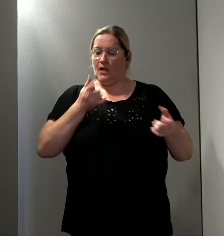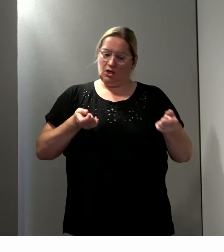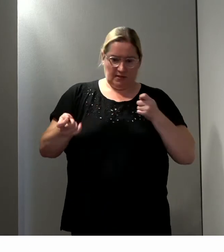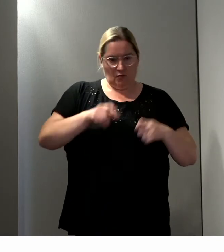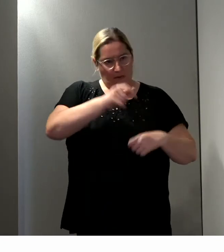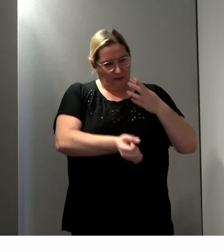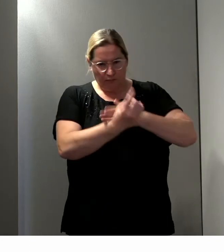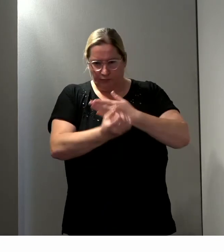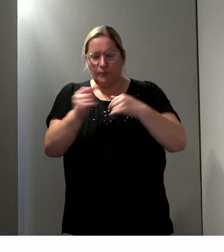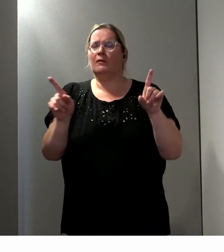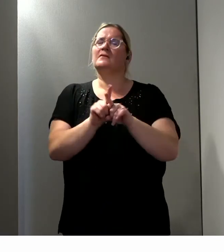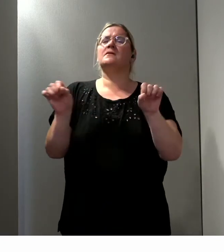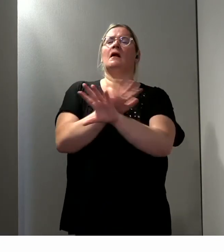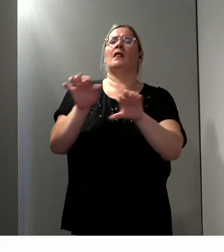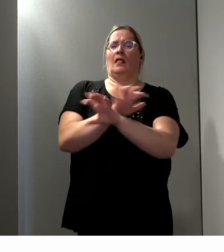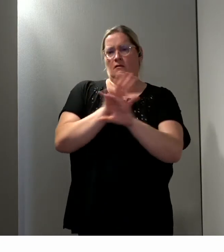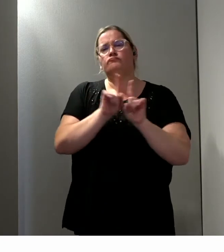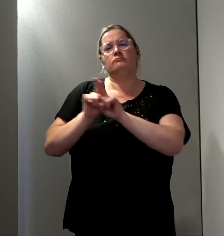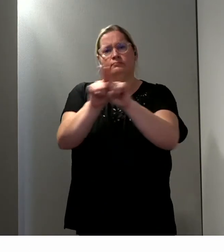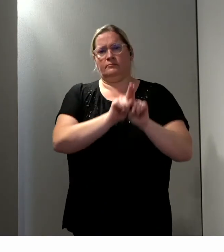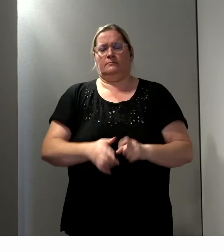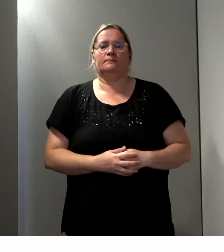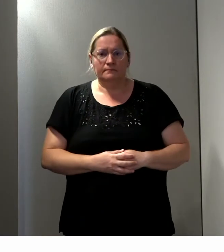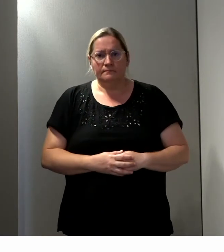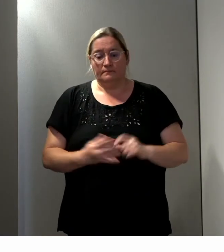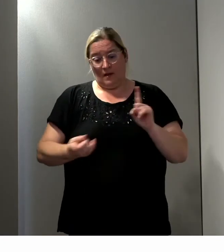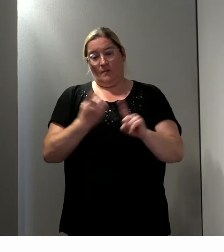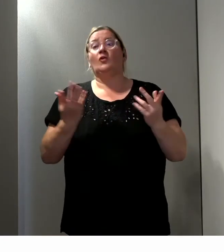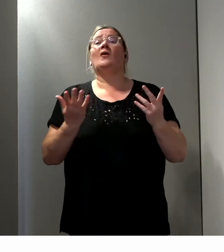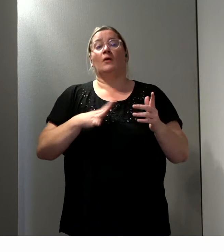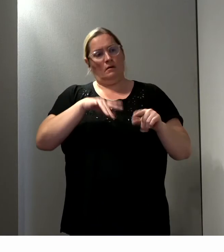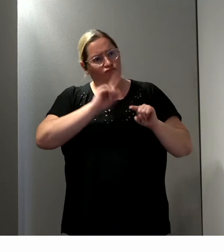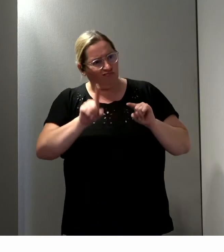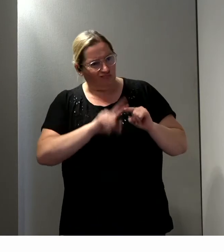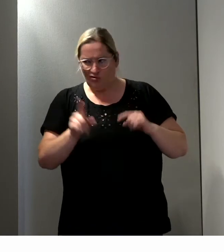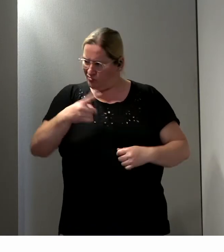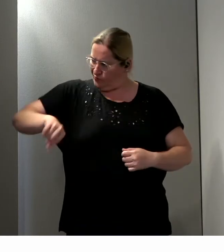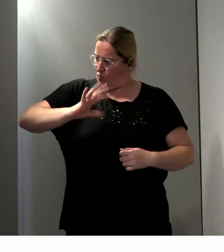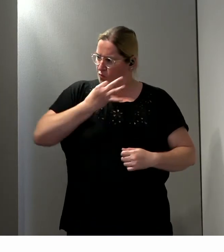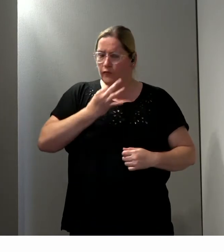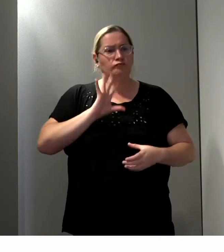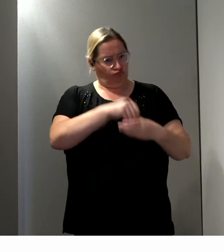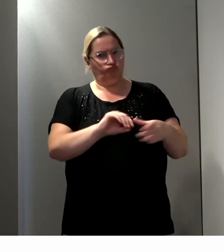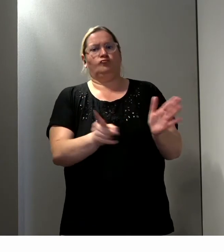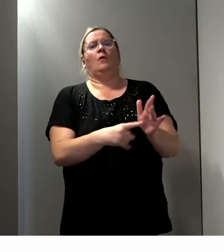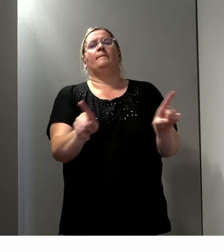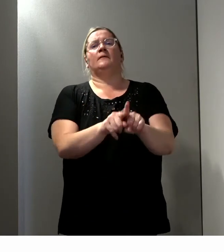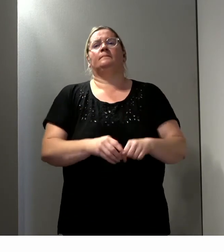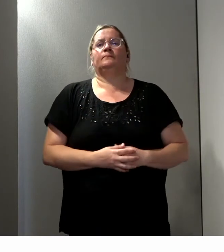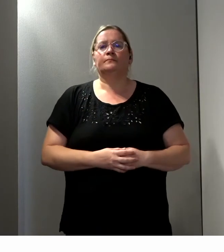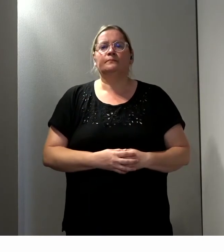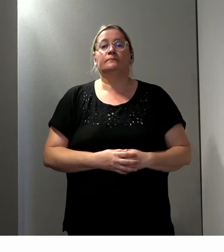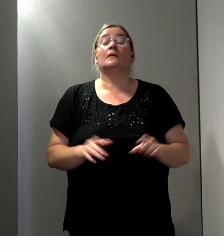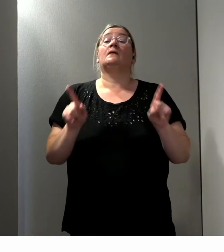de pouvoir faire comme tout le monde, et surtout d'avoir accès à tout ce qui est mis en place pour tout le monde, comme tout le monde. Voilà. Oui, vous vouliez dire... Oui, ce qui est